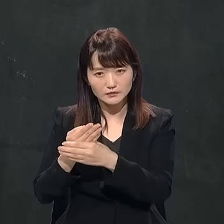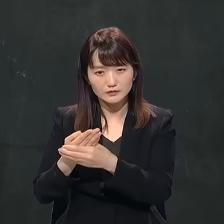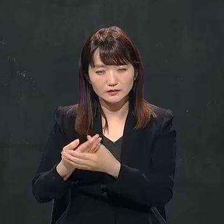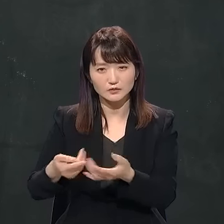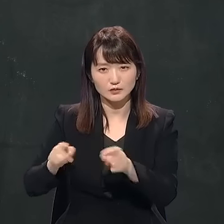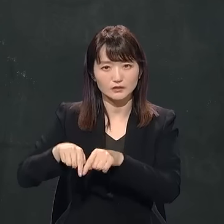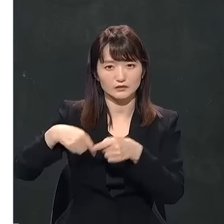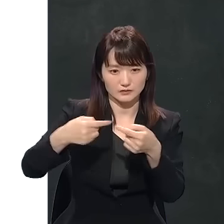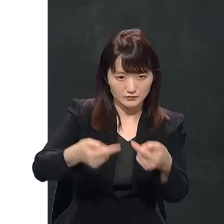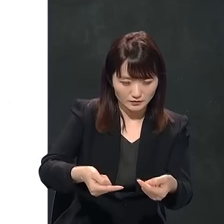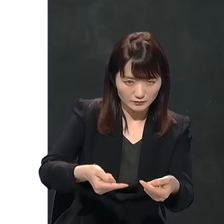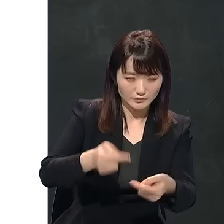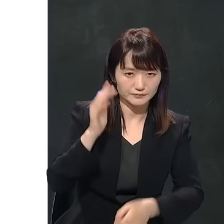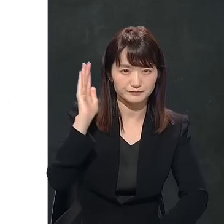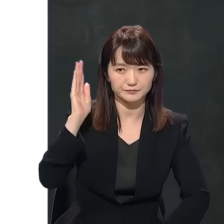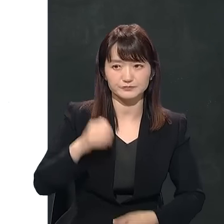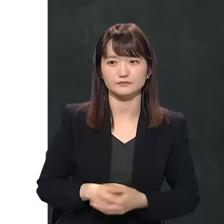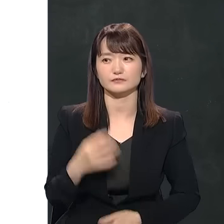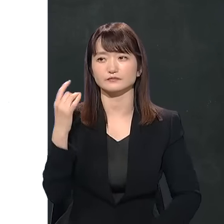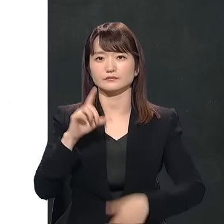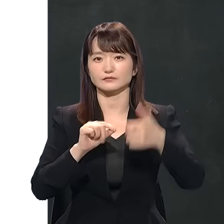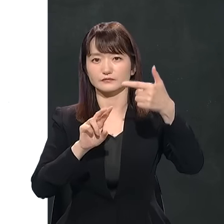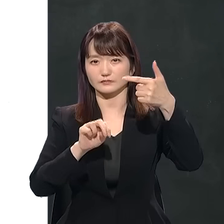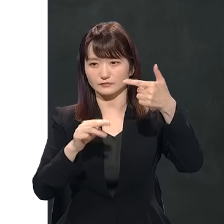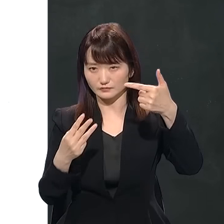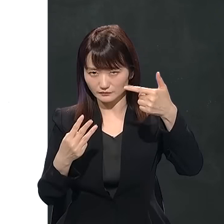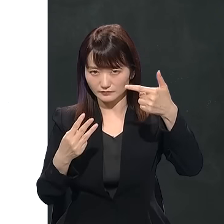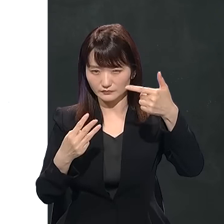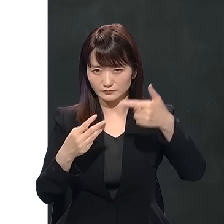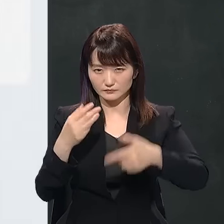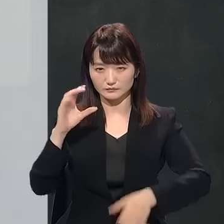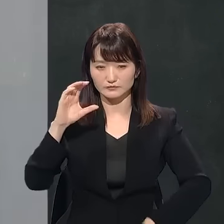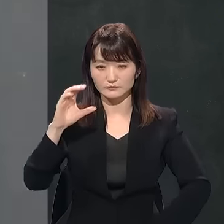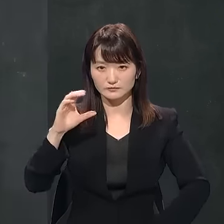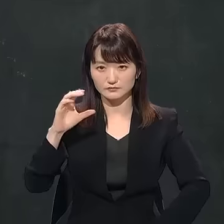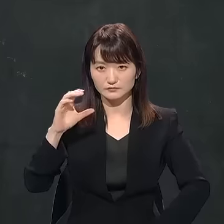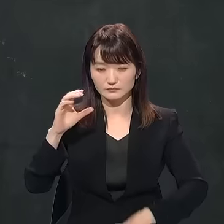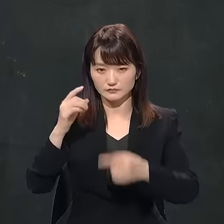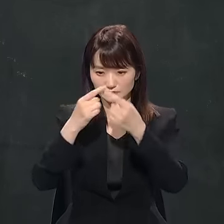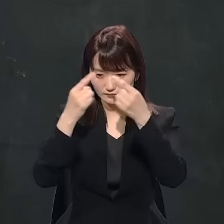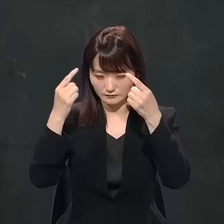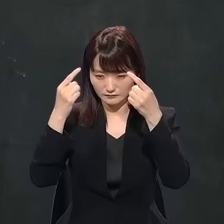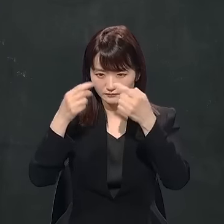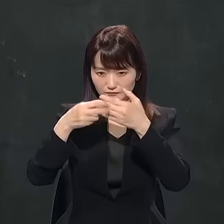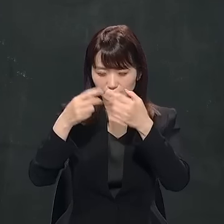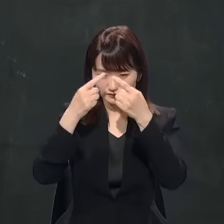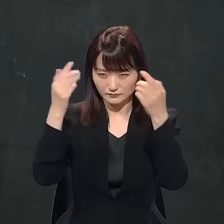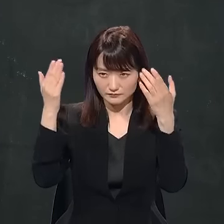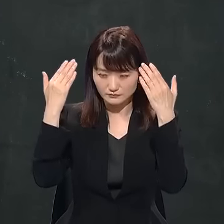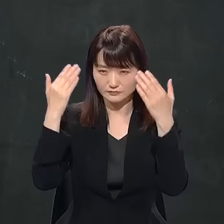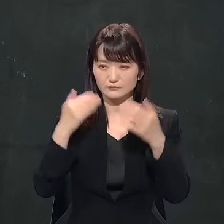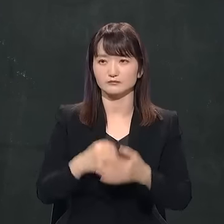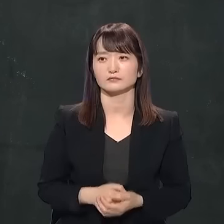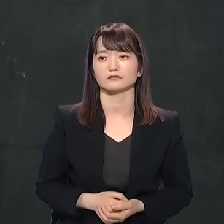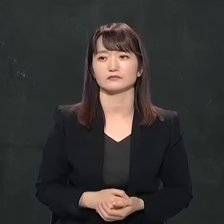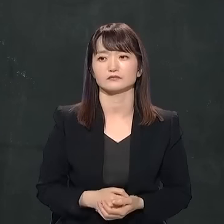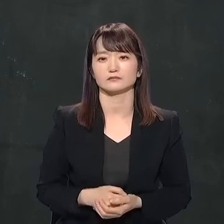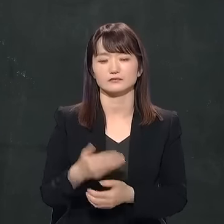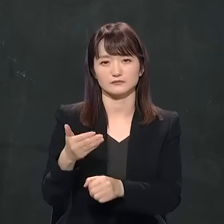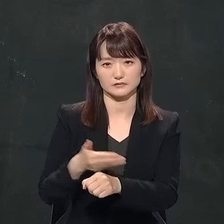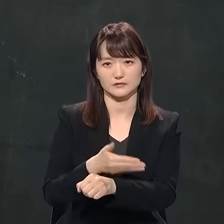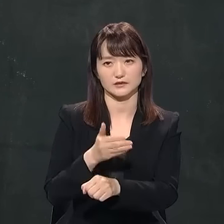그니까 원래 지금 보시는 것처럼 날짜가 6월 23일 카톨릭대학교 의생명 산업 연구원에서 9시간 동안 진행될